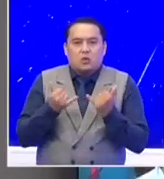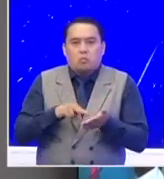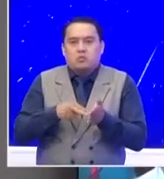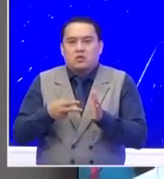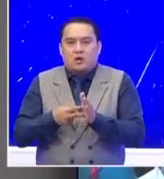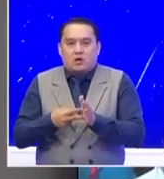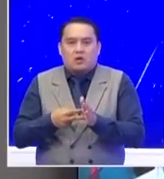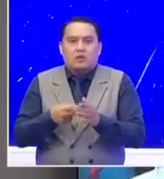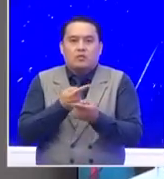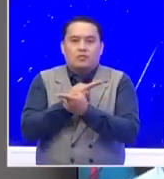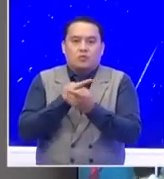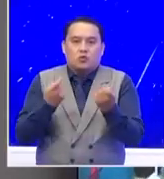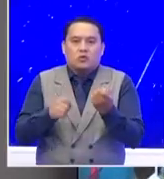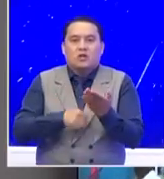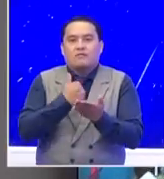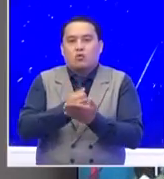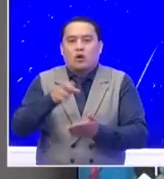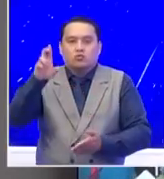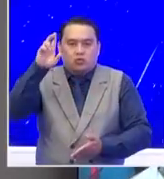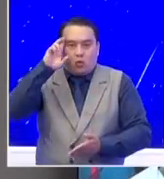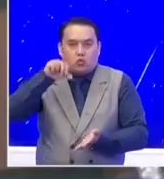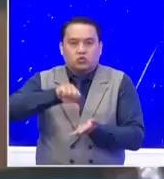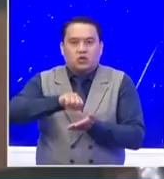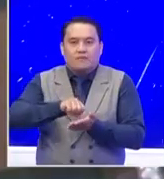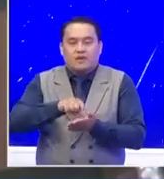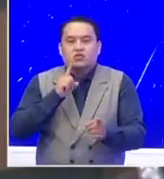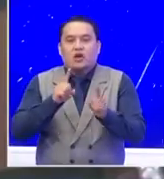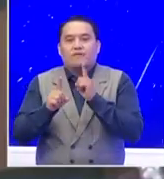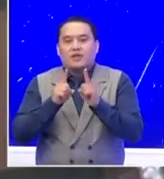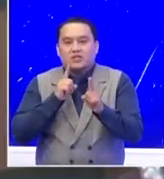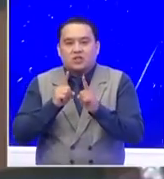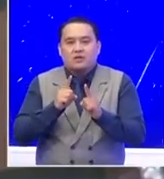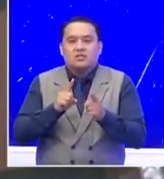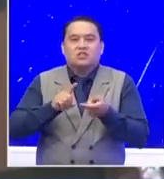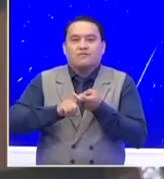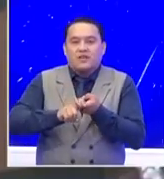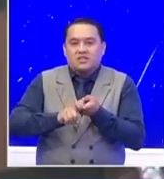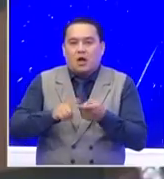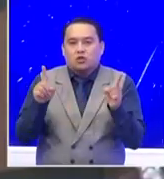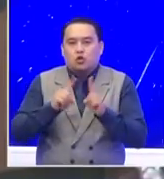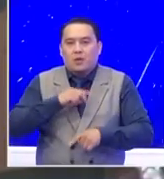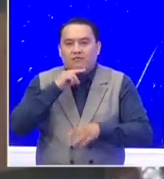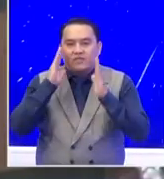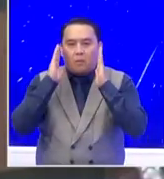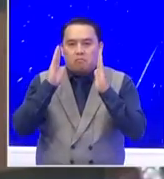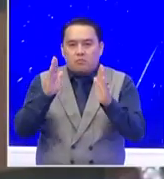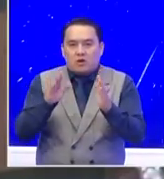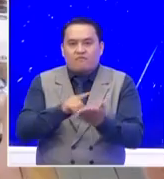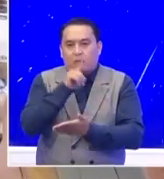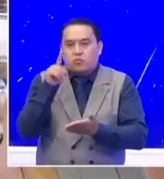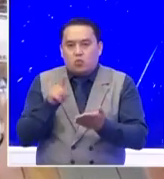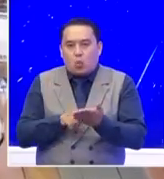плану, озвученному главой государства, считают участники видеоконференции. В связи с этим особое внимание должно уделяться